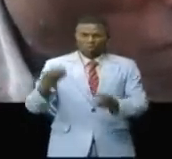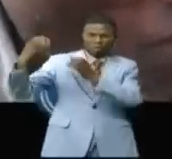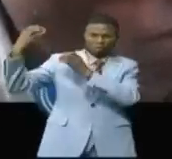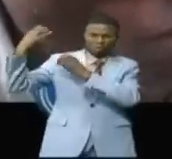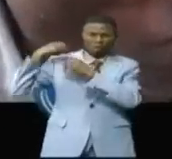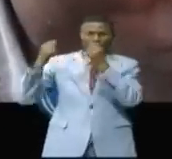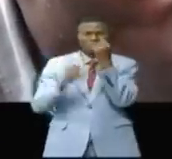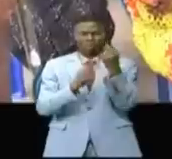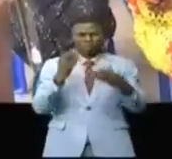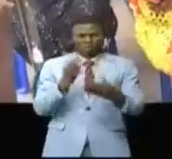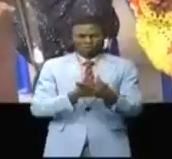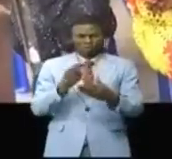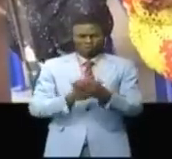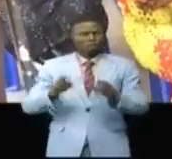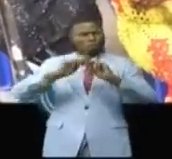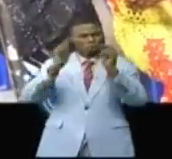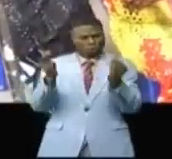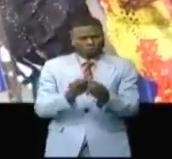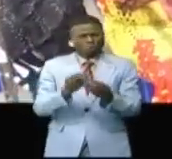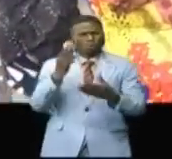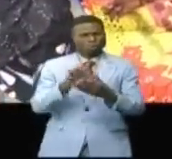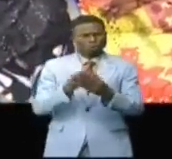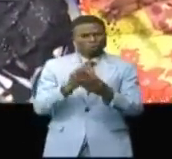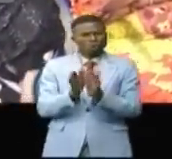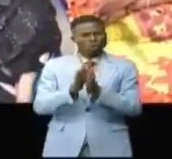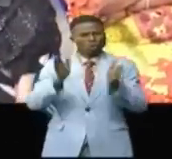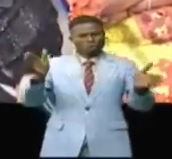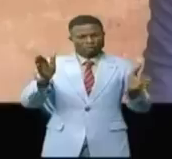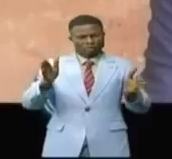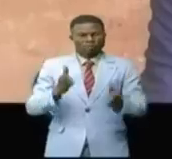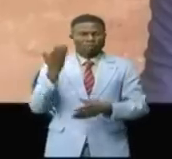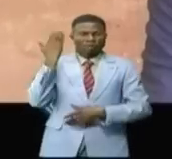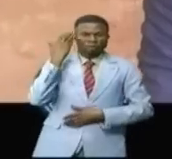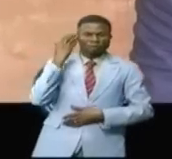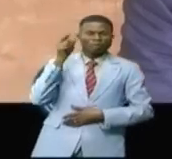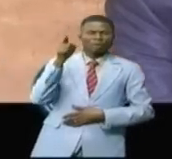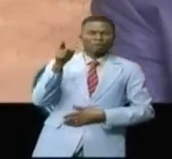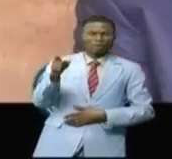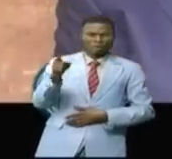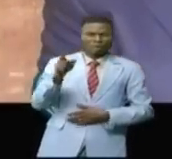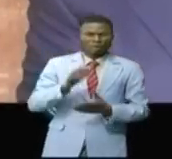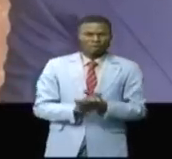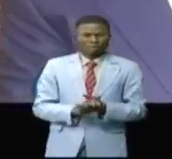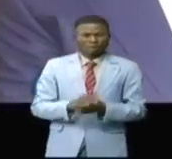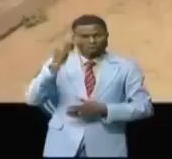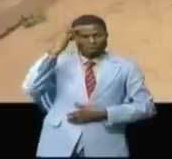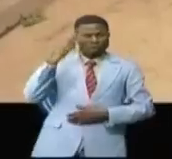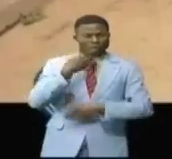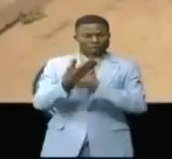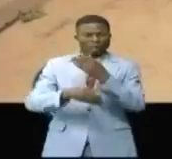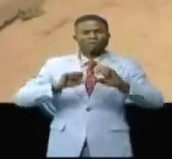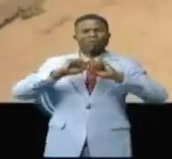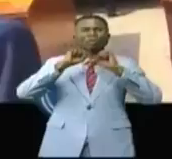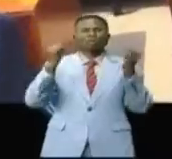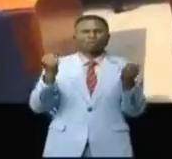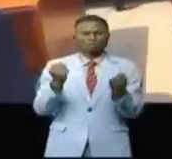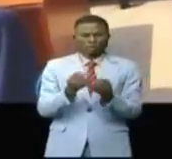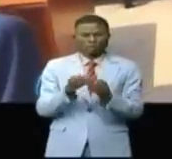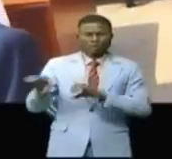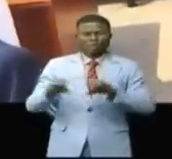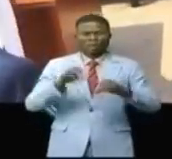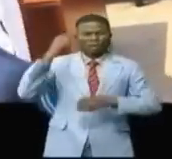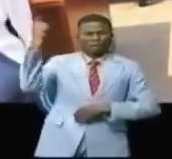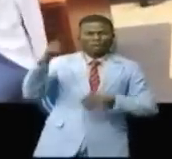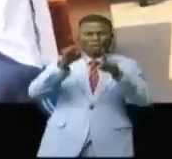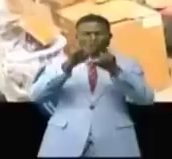vulnérables toutes catégories confondues que modeste mutinga mutuishayi ministre des affaires sociales action humanitaire et